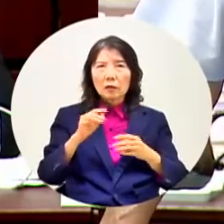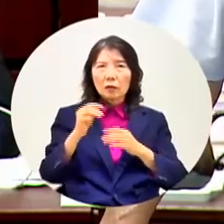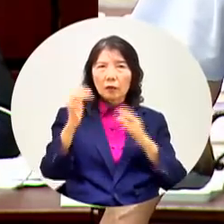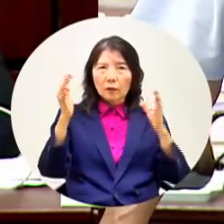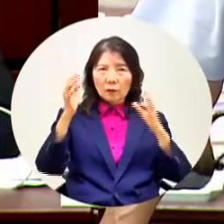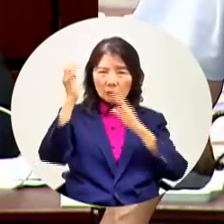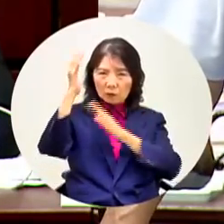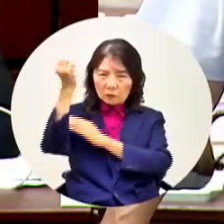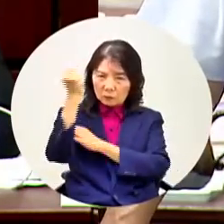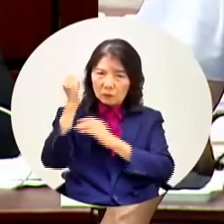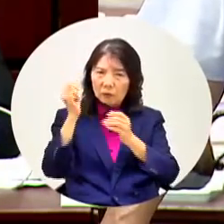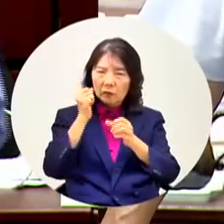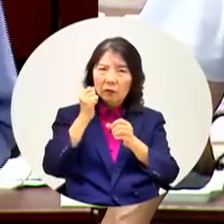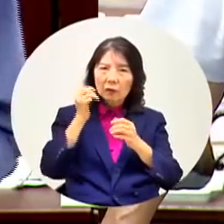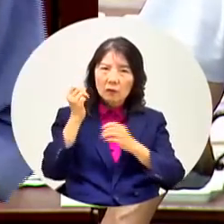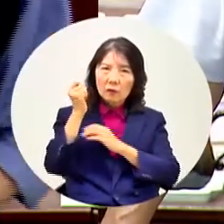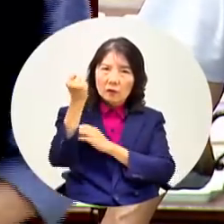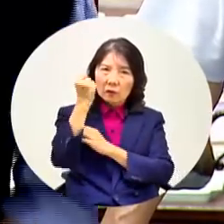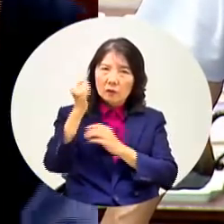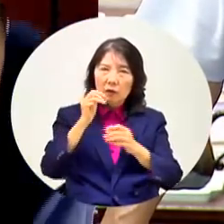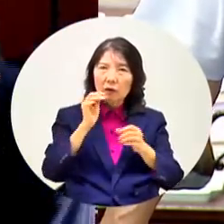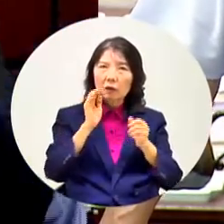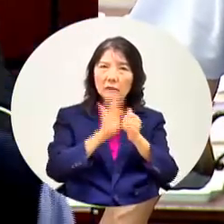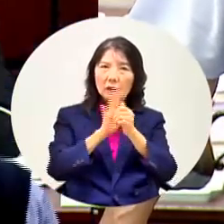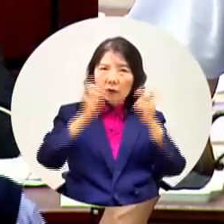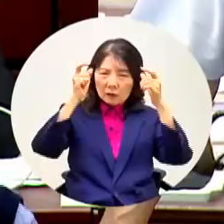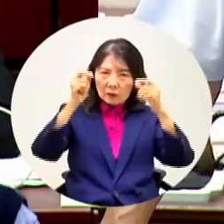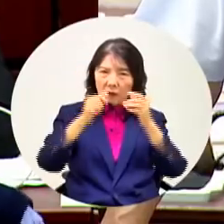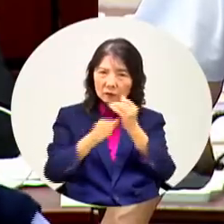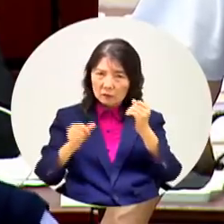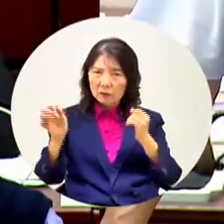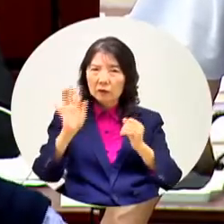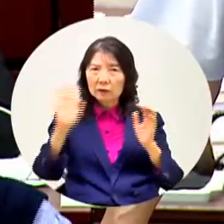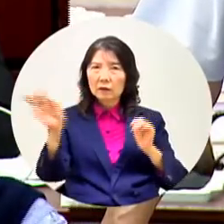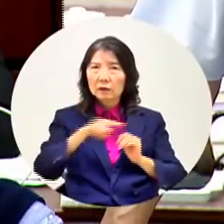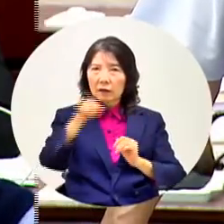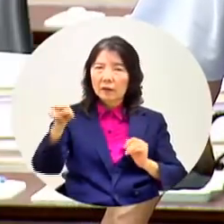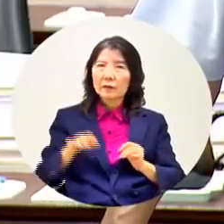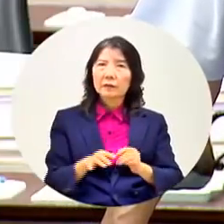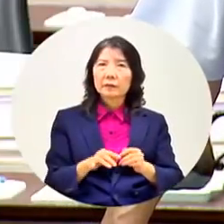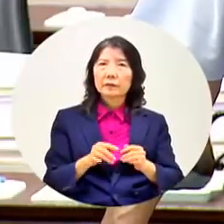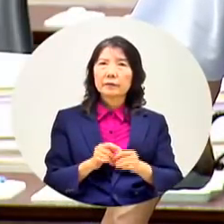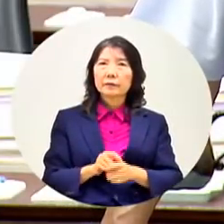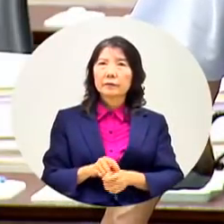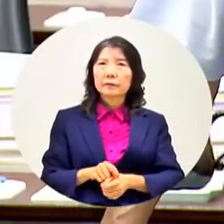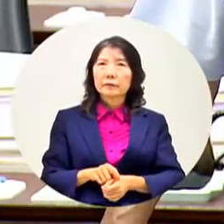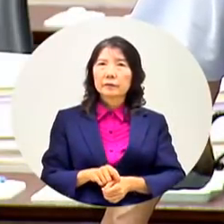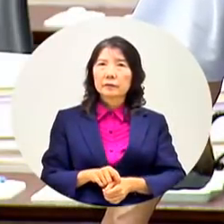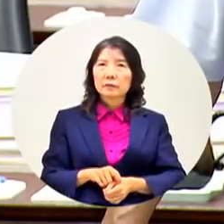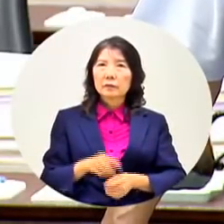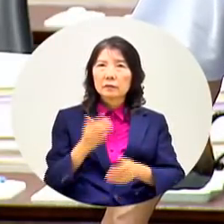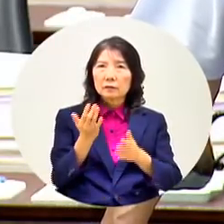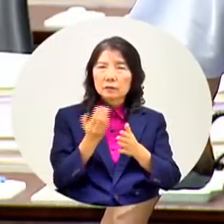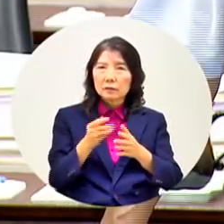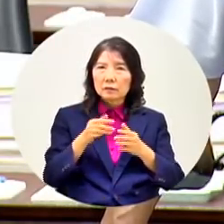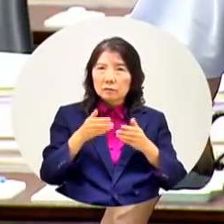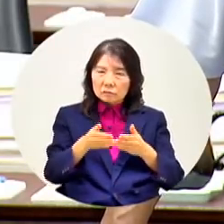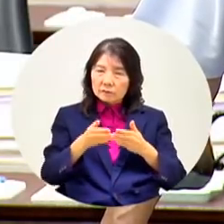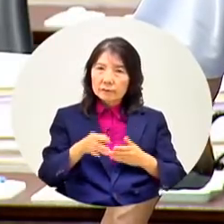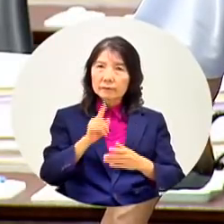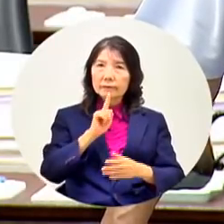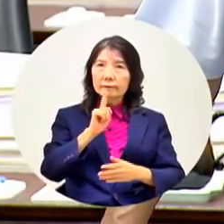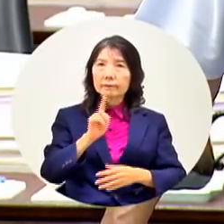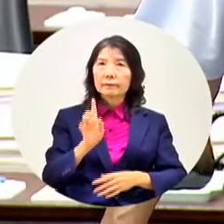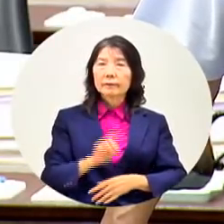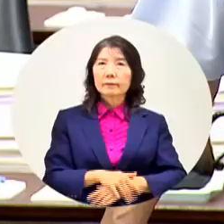为了高雄，为了我们的子孙，好不好？谢谢。 谢谢韩市长。其实我刚才你讲的重点就是说，因为我